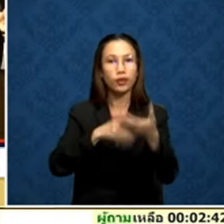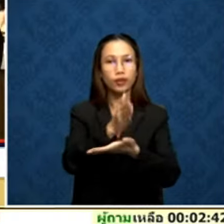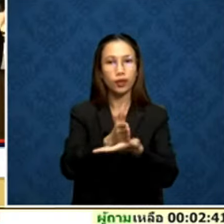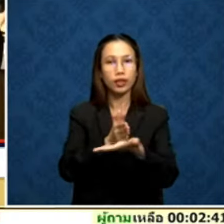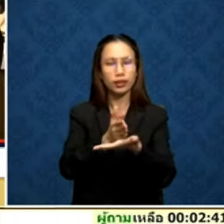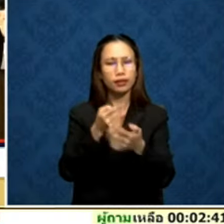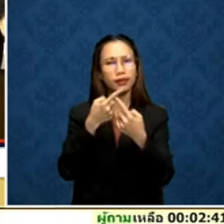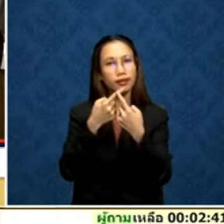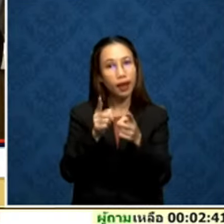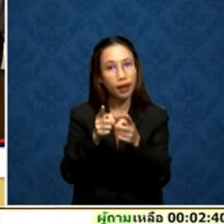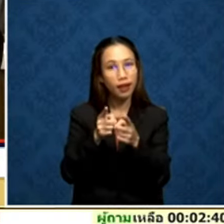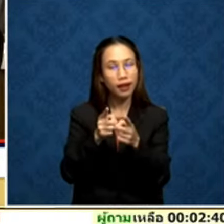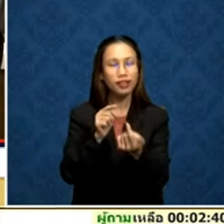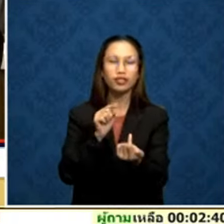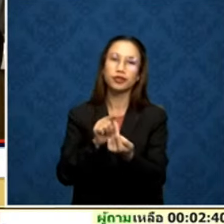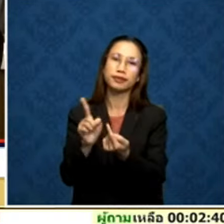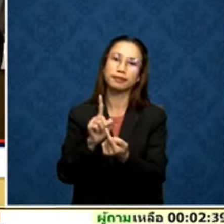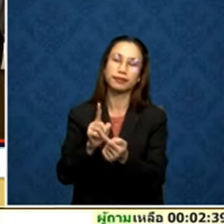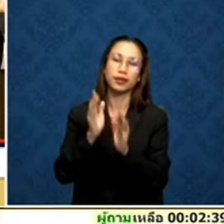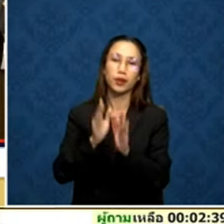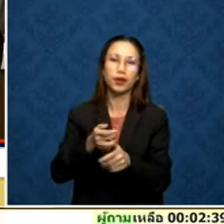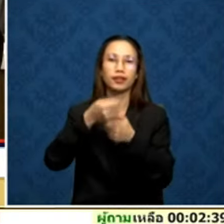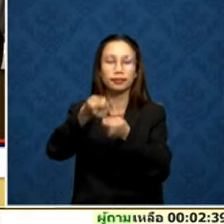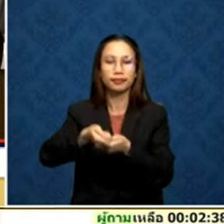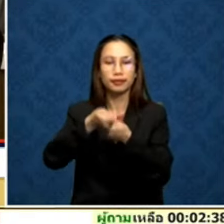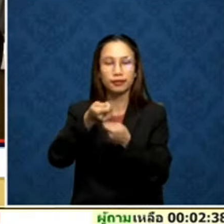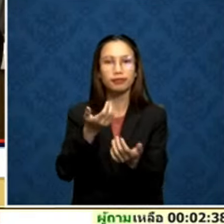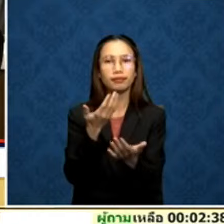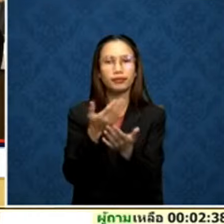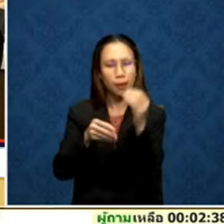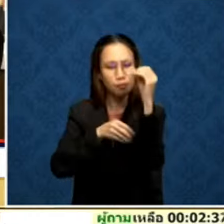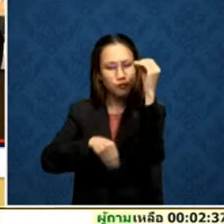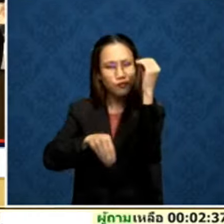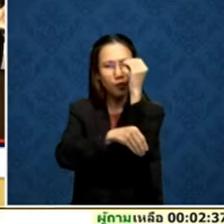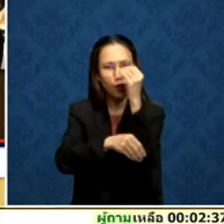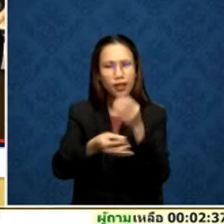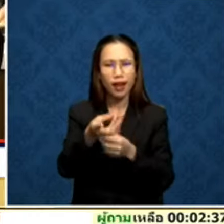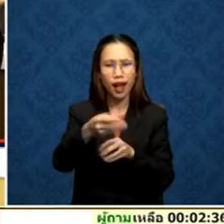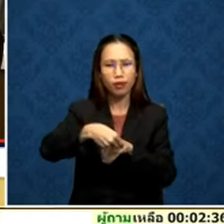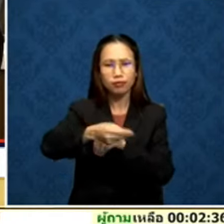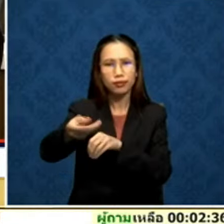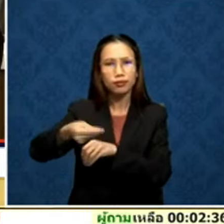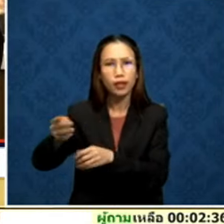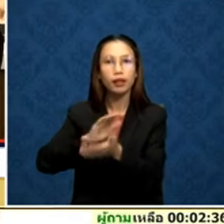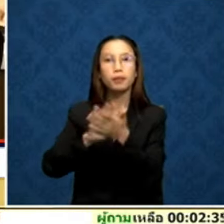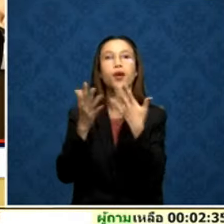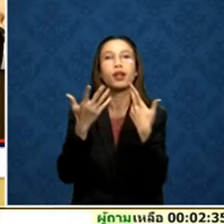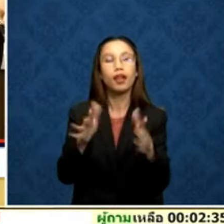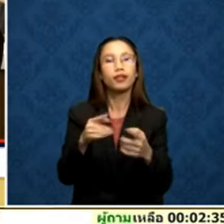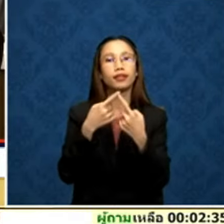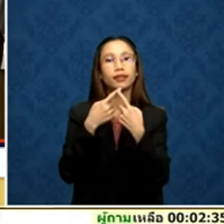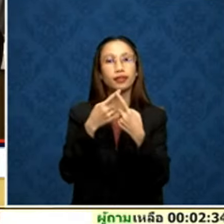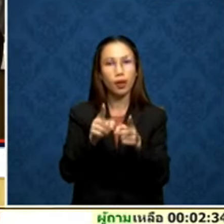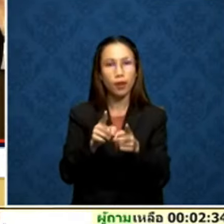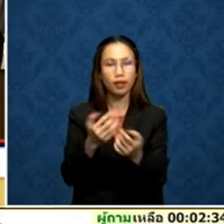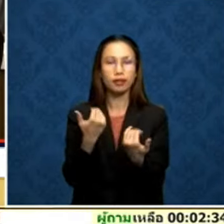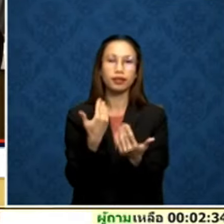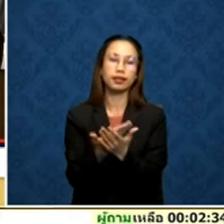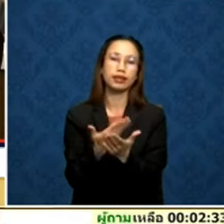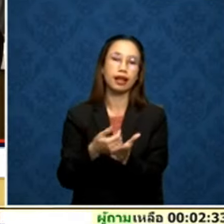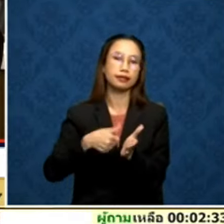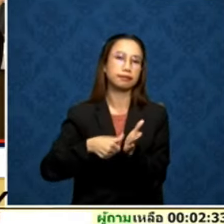แต่ก็ดันมาในช่วงเวลาที่เกษตรกรเนี่ยเขาลงปุ๋ยใส่นากันไปหมดแล้วนะคะตอนนี้เนี่ยก็คือติดเงินเชื่อกับบ